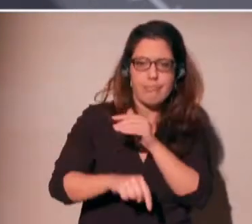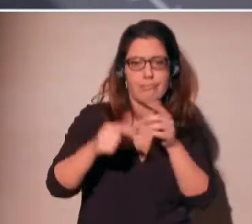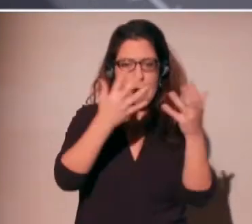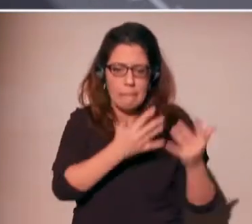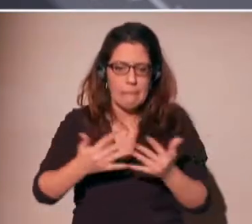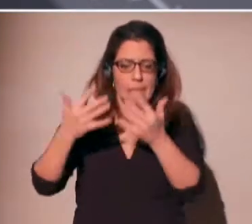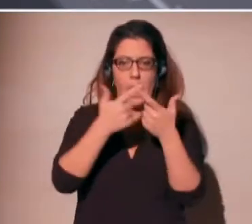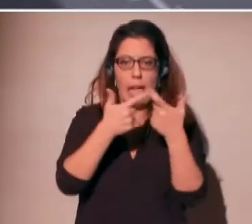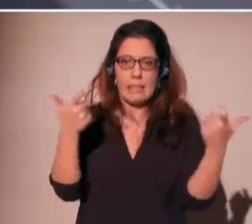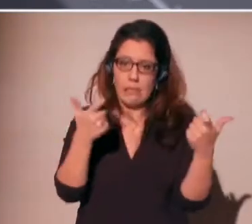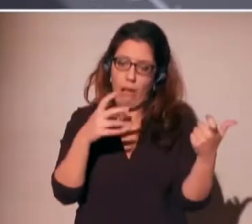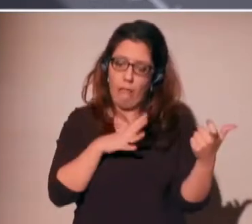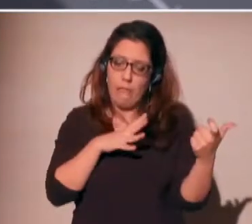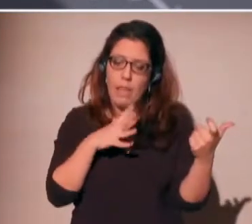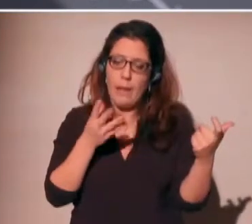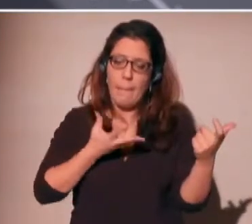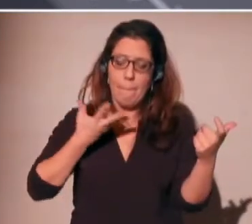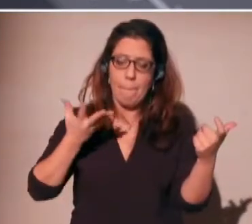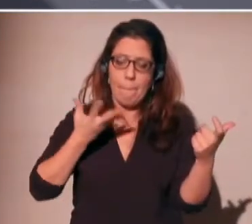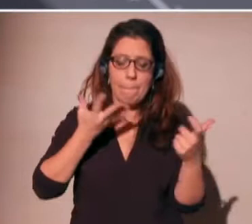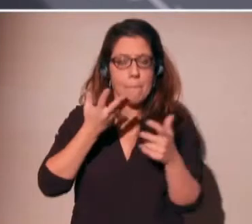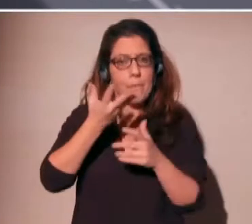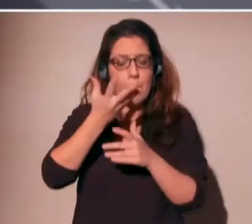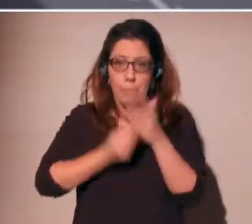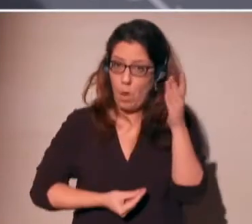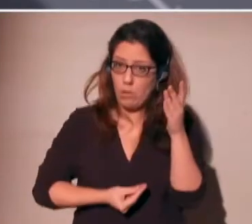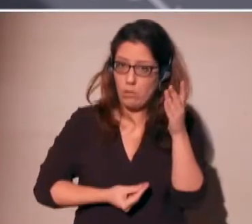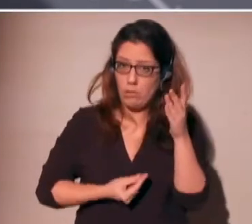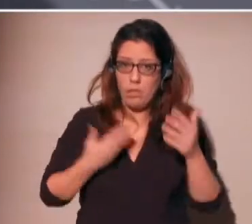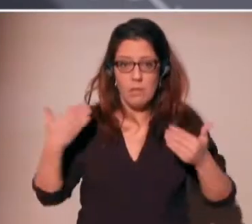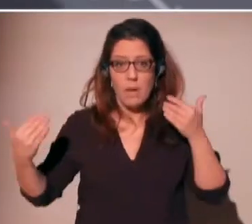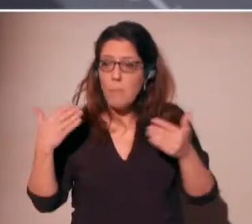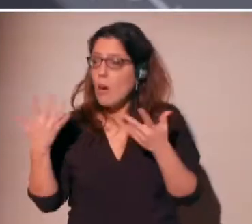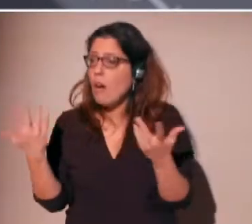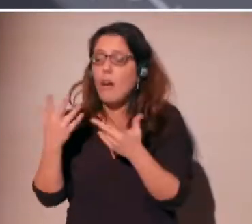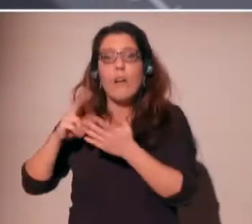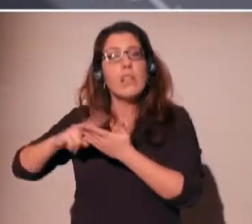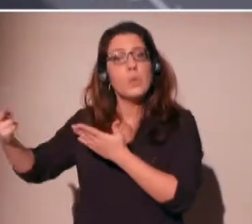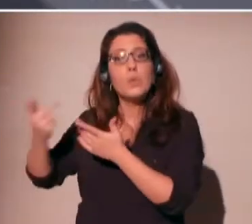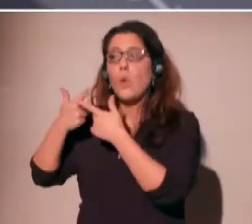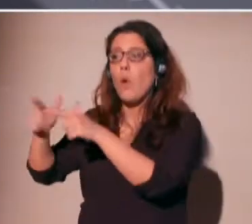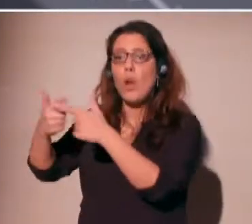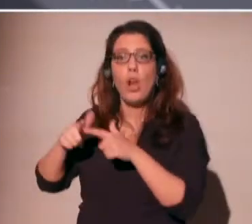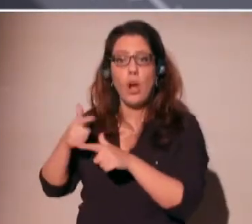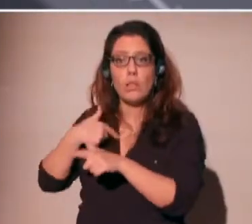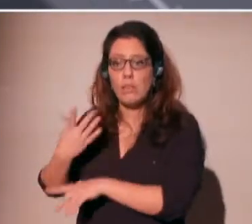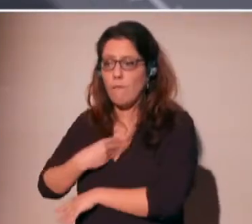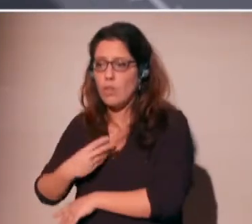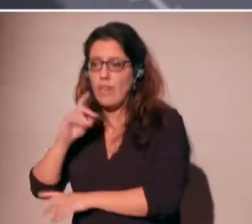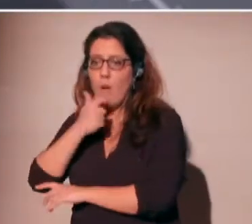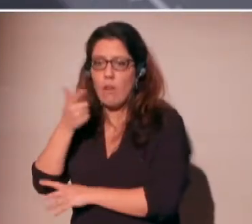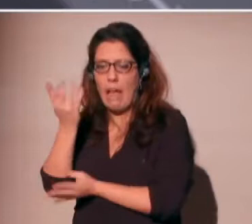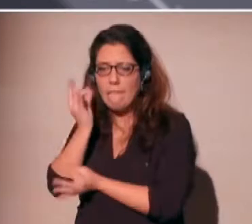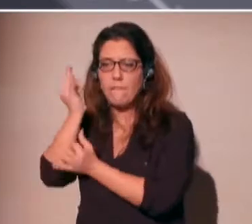un manque. Ils n'ont pas la capacité qu'on peut avoir en français, en anglais ou même dans des langages de programmation. Et l'une